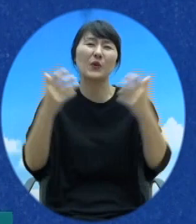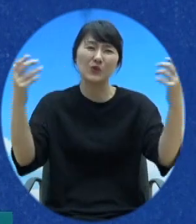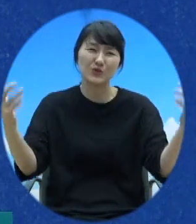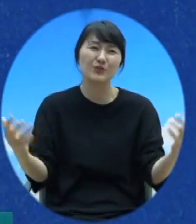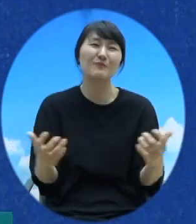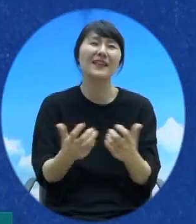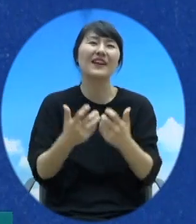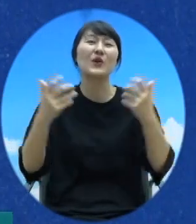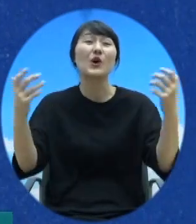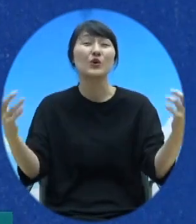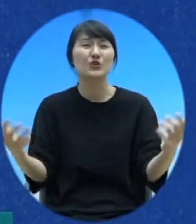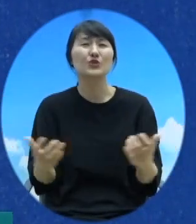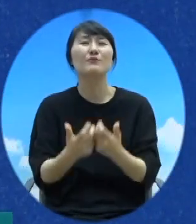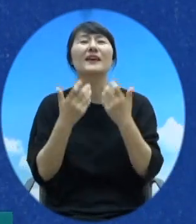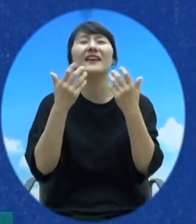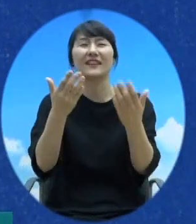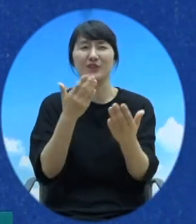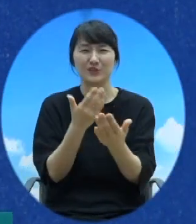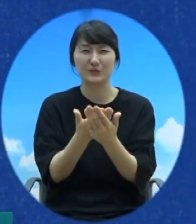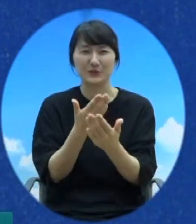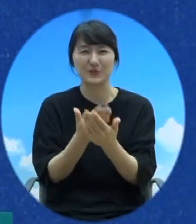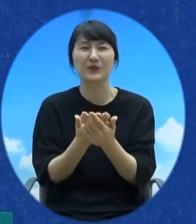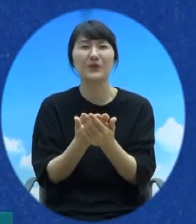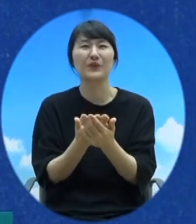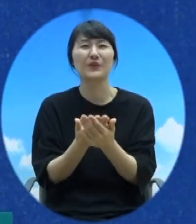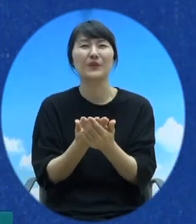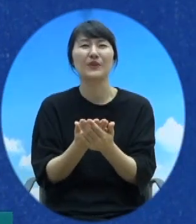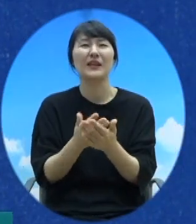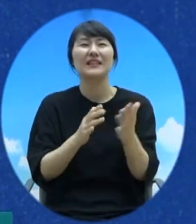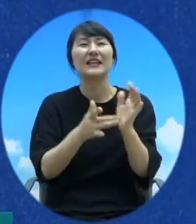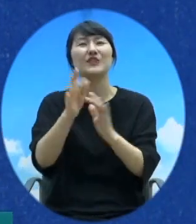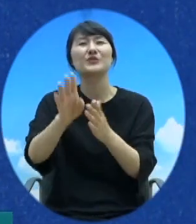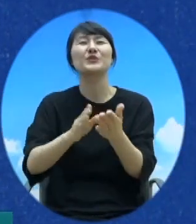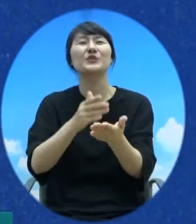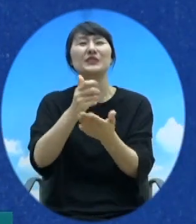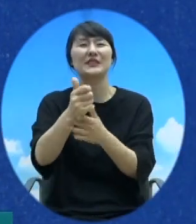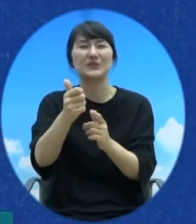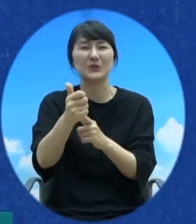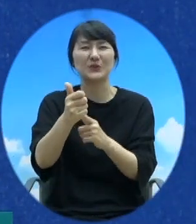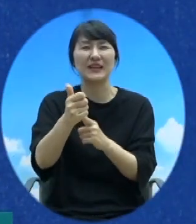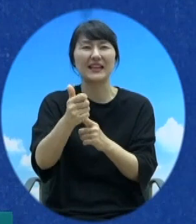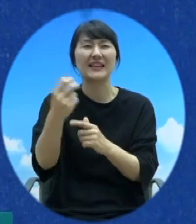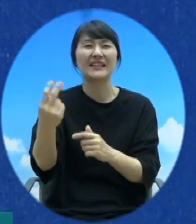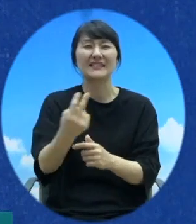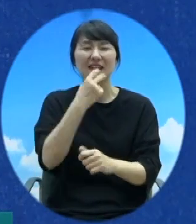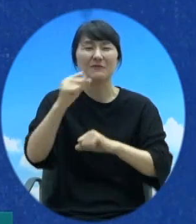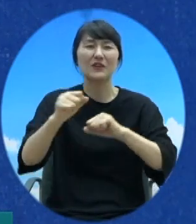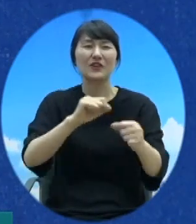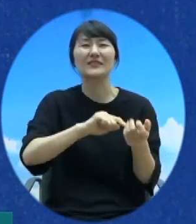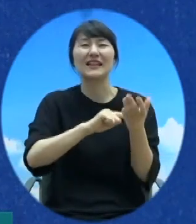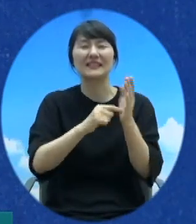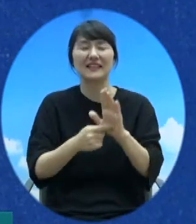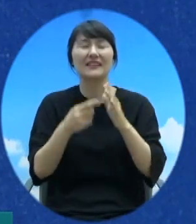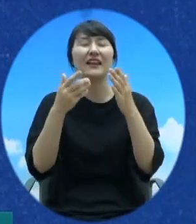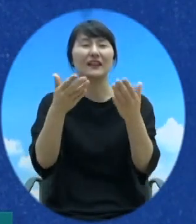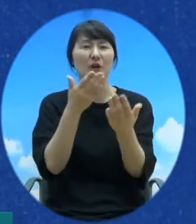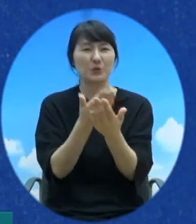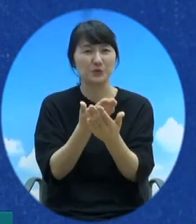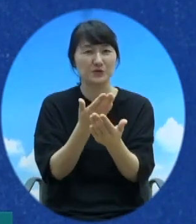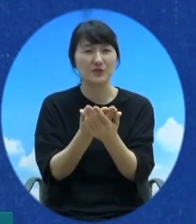충만하고 충만하게 하여 주시어서 예수 그리스도가 생명으로 역사하게